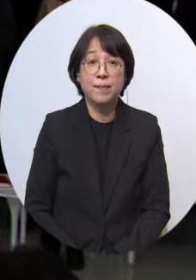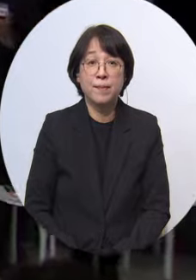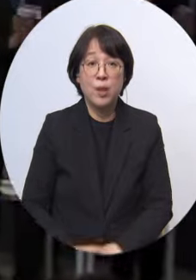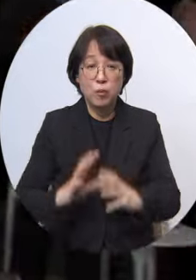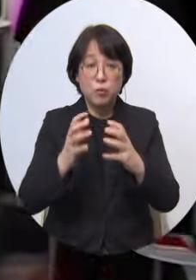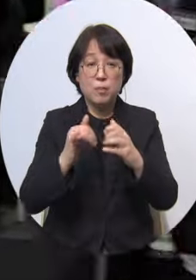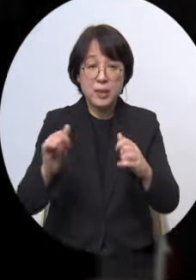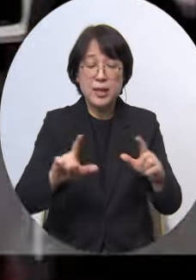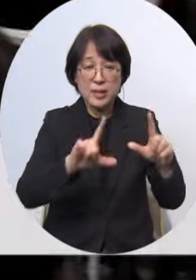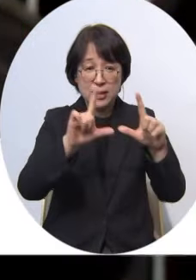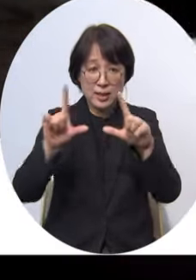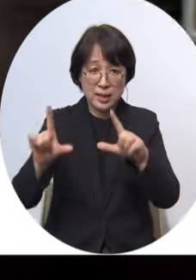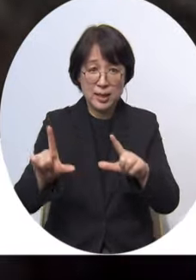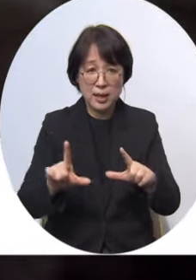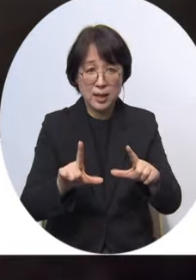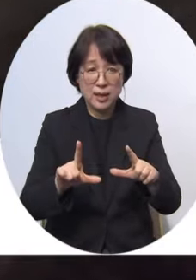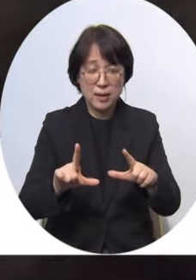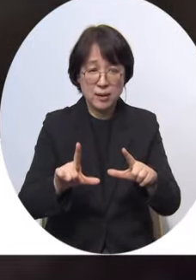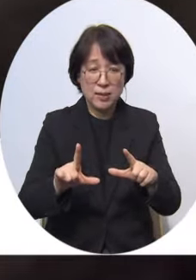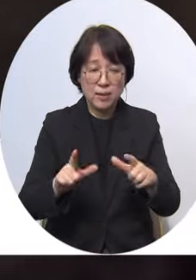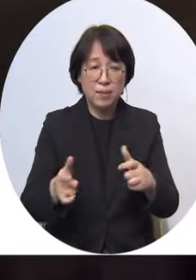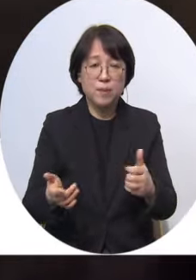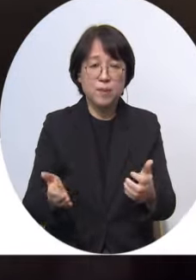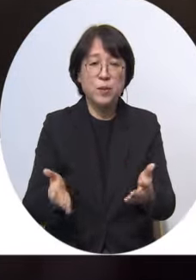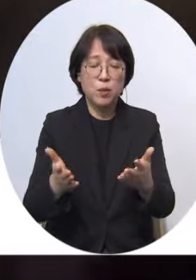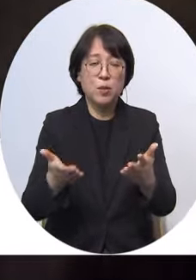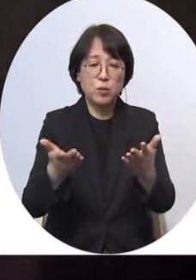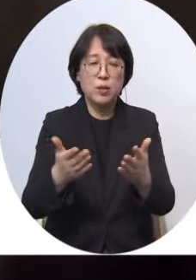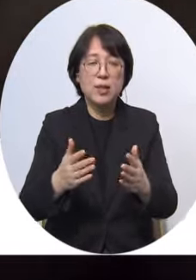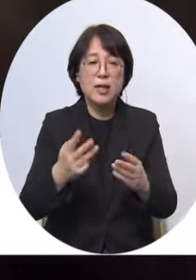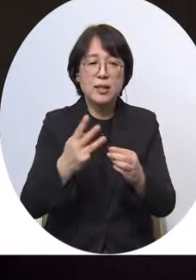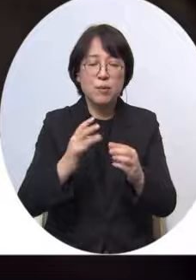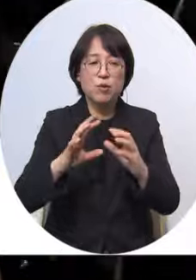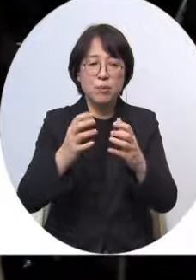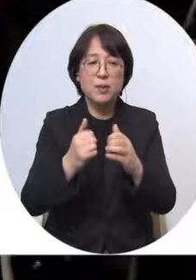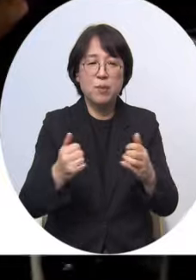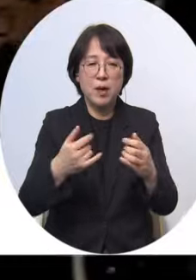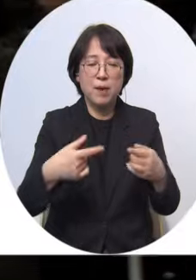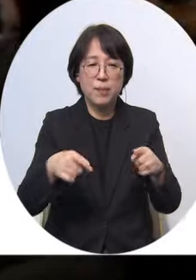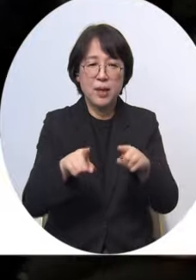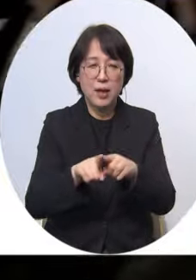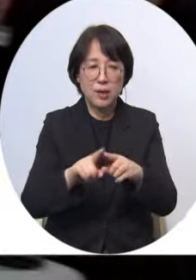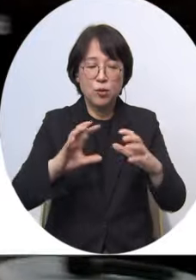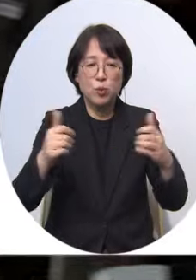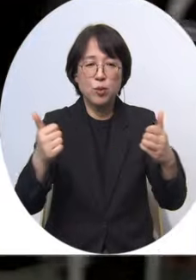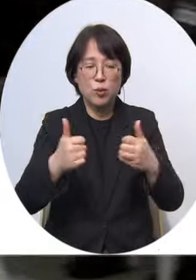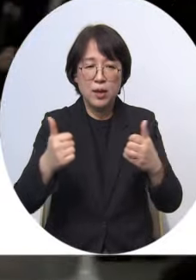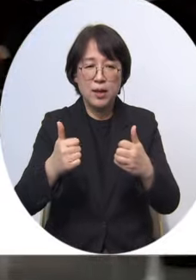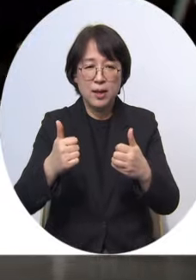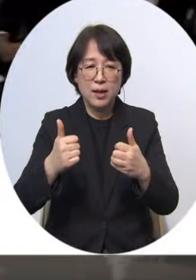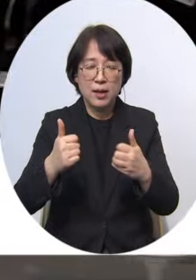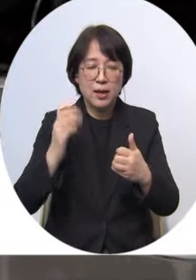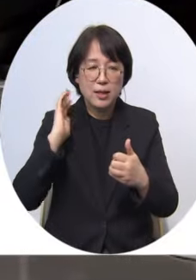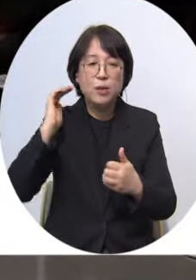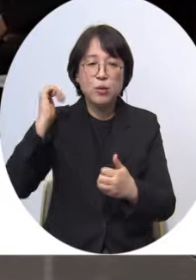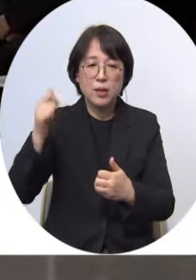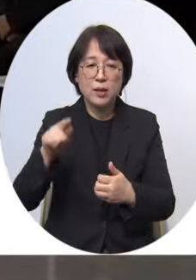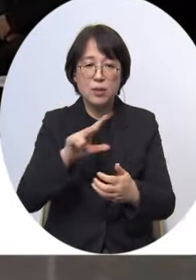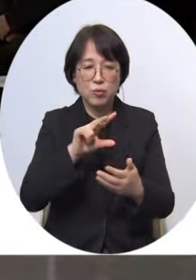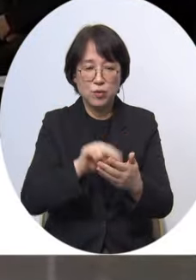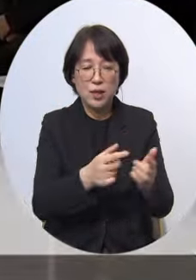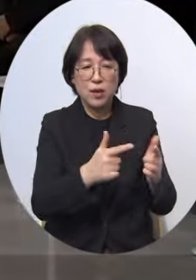민생을 살찌우는 반도체 산업을 주제로 열린 세 번째 국민과 함께하는 민생 토론회. 윤석열 대통령은 토론회의 이 주제를